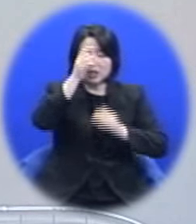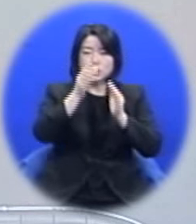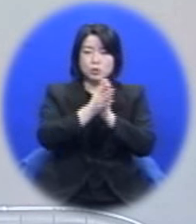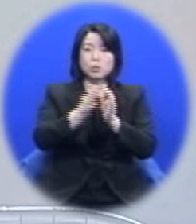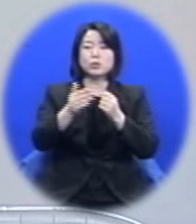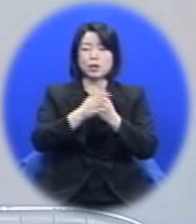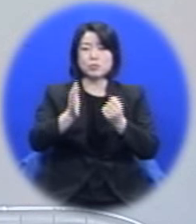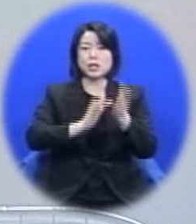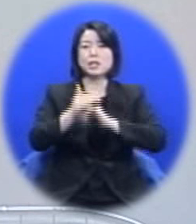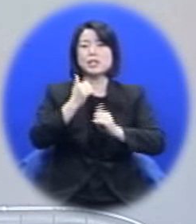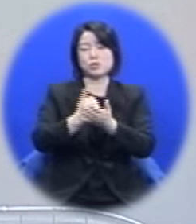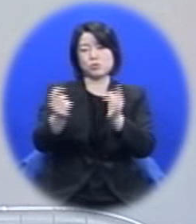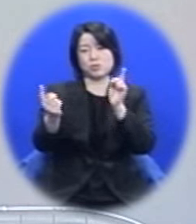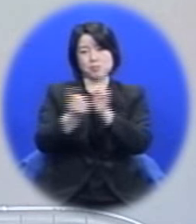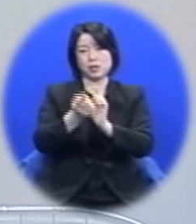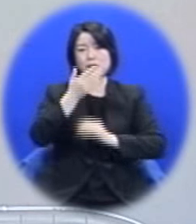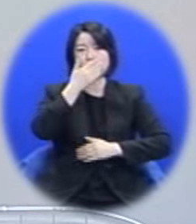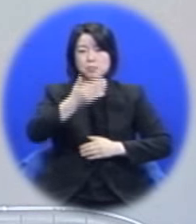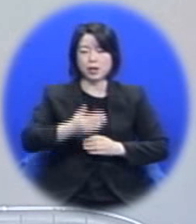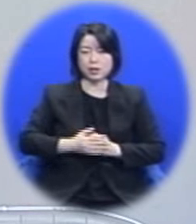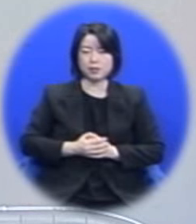만나는 거예요.